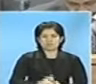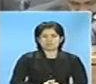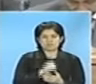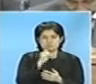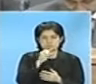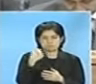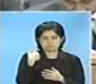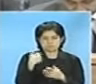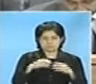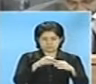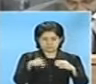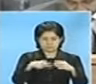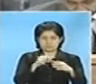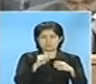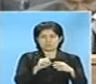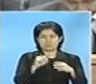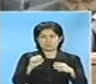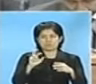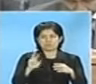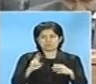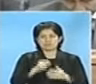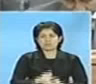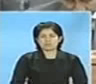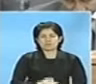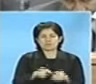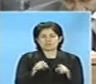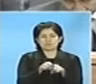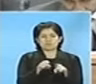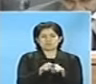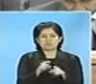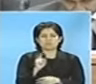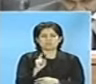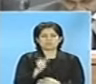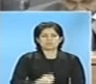ขึ้นทำนองเดียวกับการ